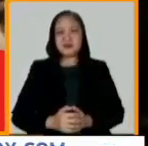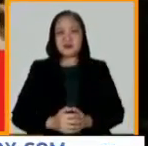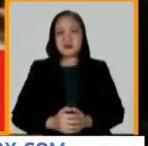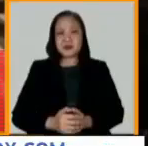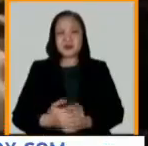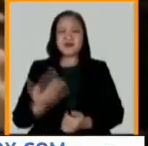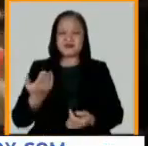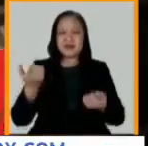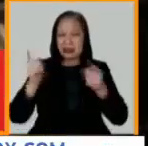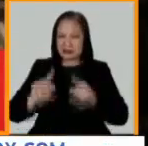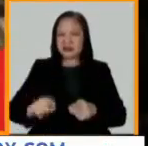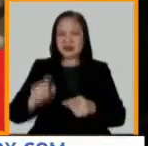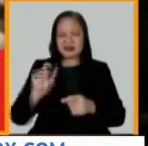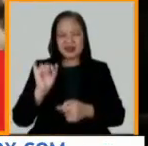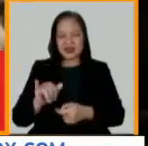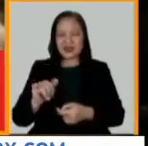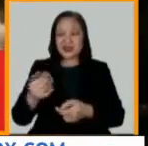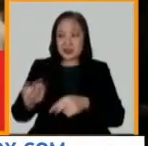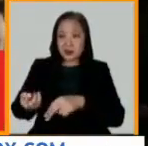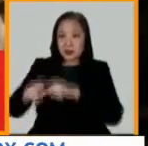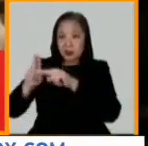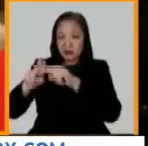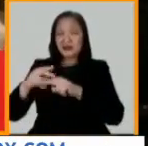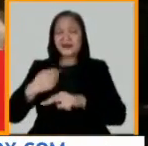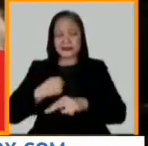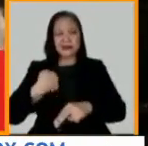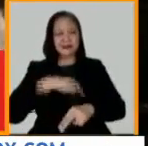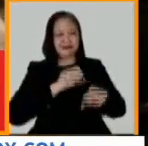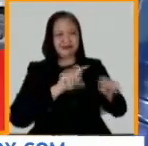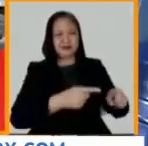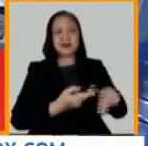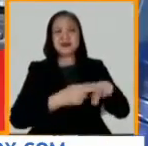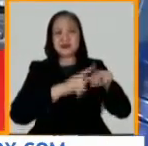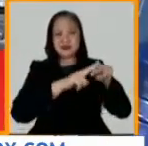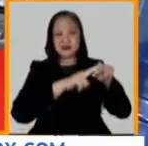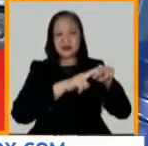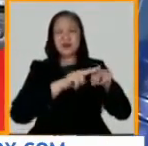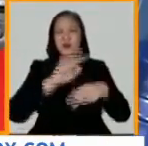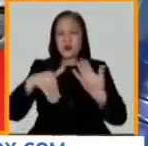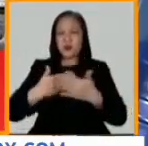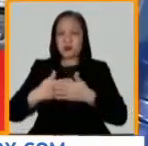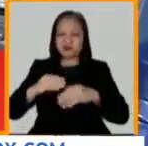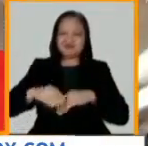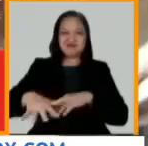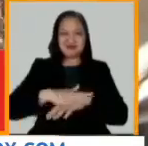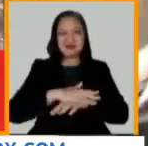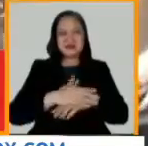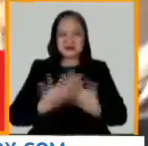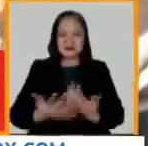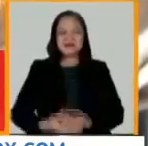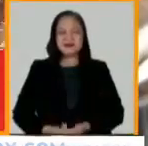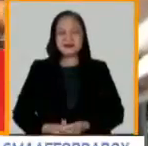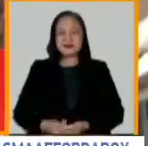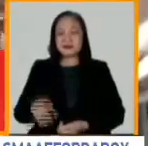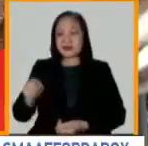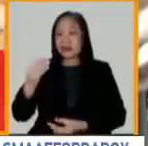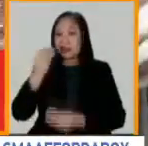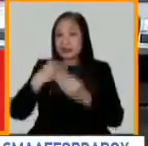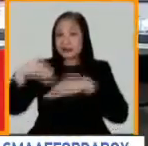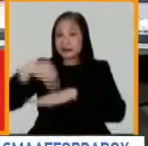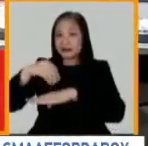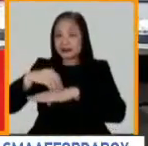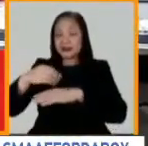eh magtataas din po kami ng presyo. So lahat po apektado, hindi lang po kami. Ang karinderya namang ito sa Barangay Piñahan, iba ang